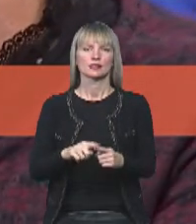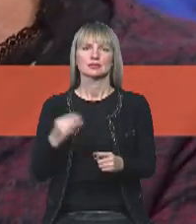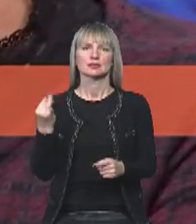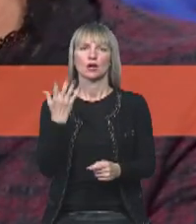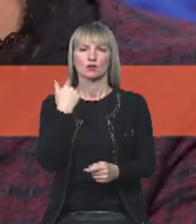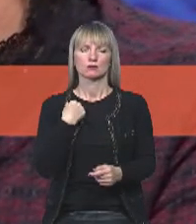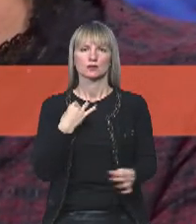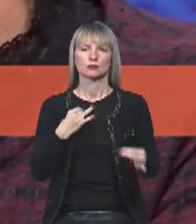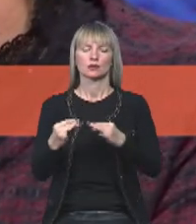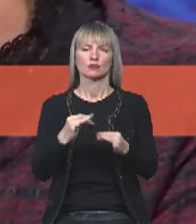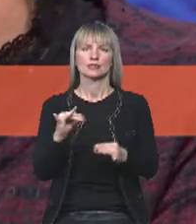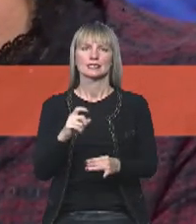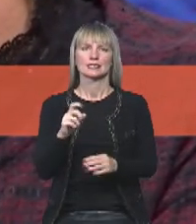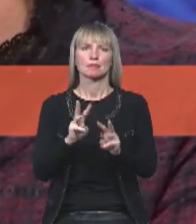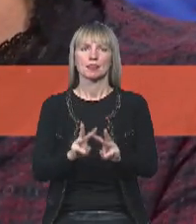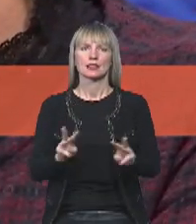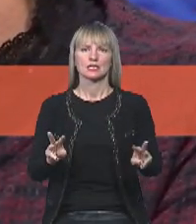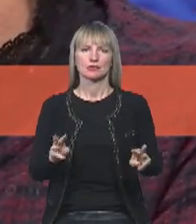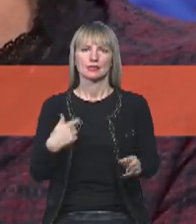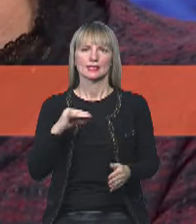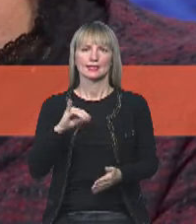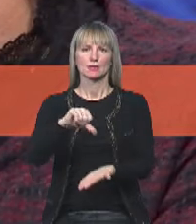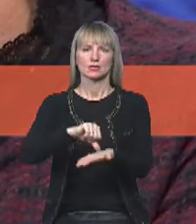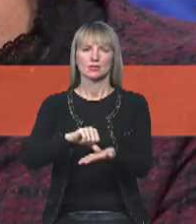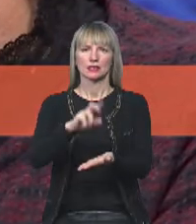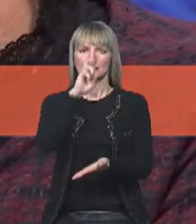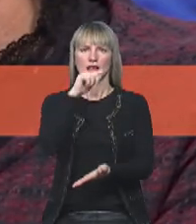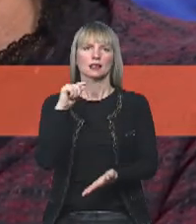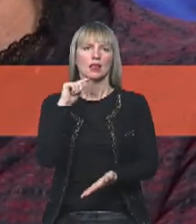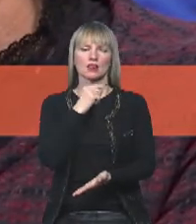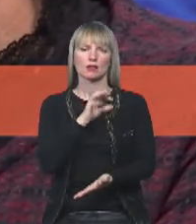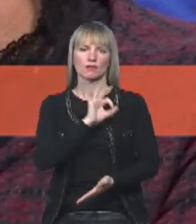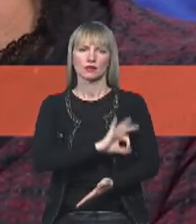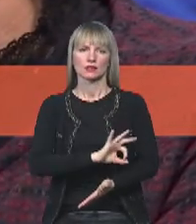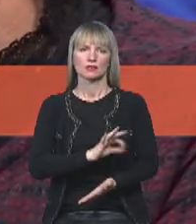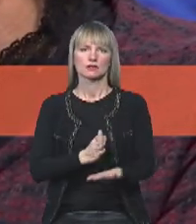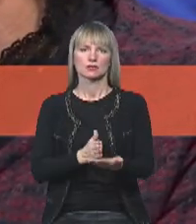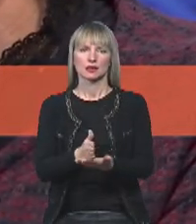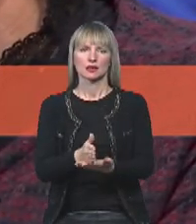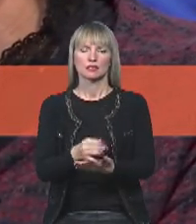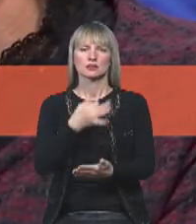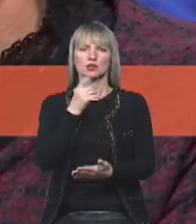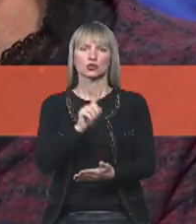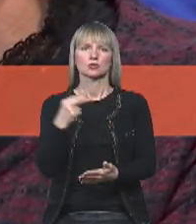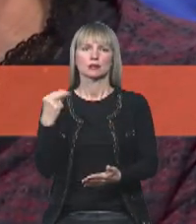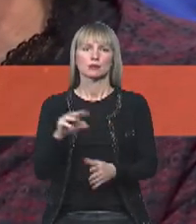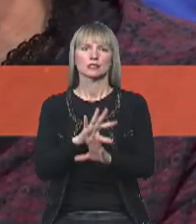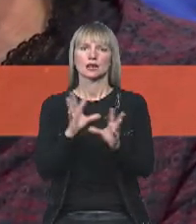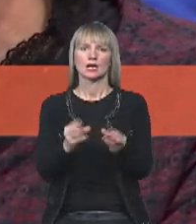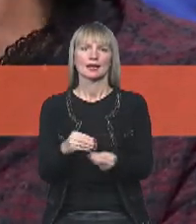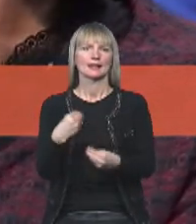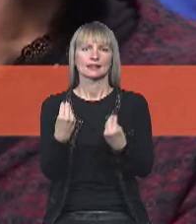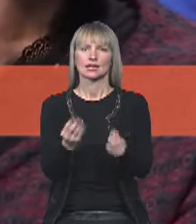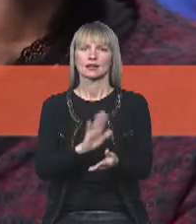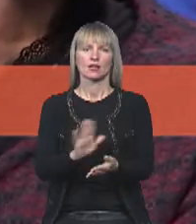найцікавіше, що коли ми спілкувалися з міністерством і представниками Держенергоефективності, вони розробляли цю стратегію, вони сказали, що Запоріжжя взагалі не давало